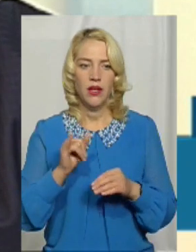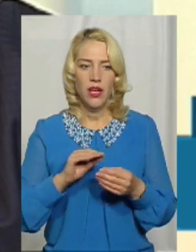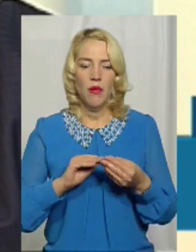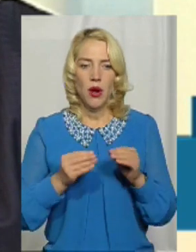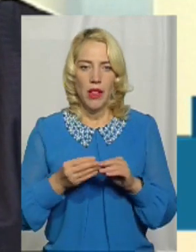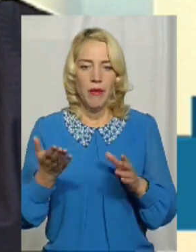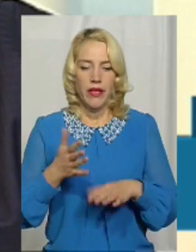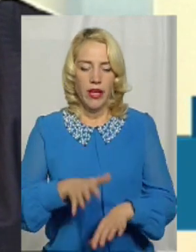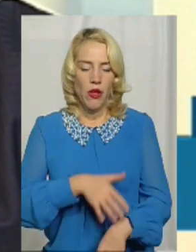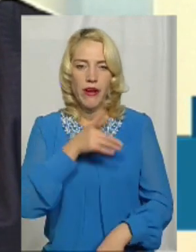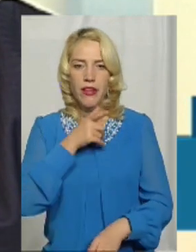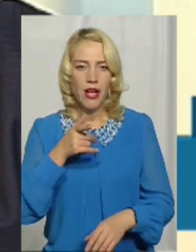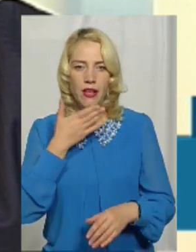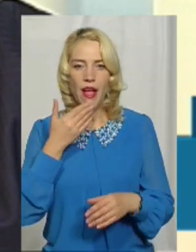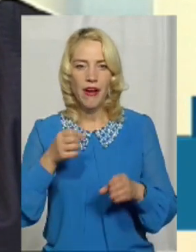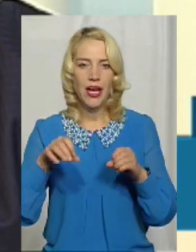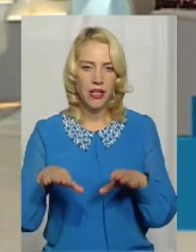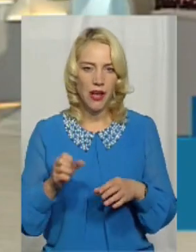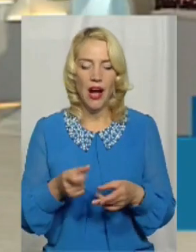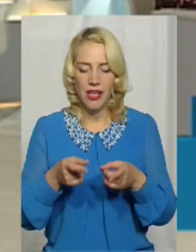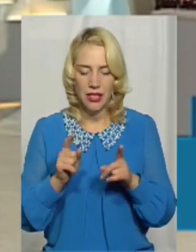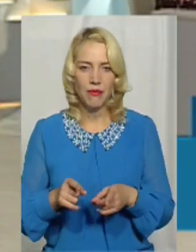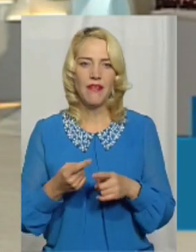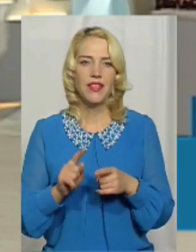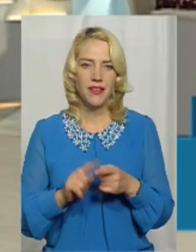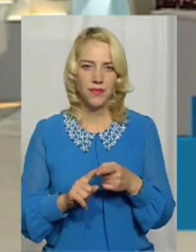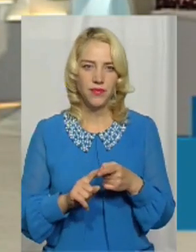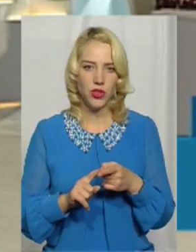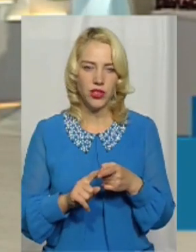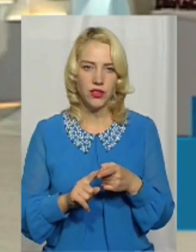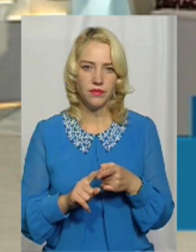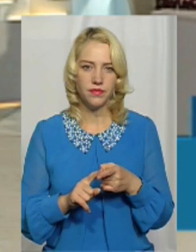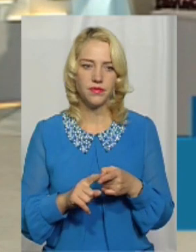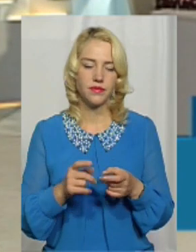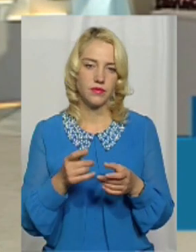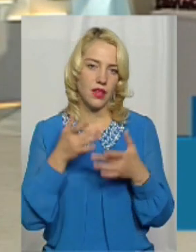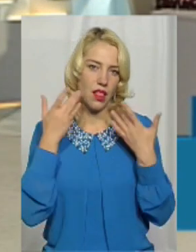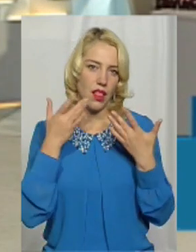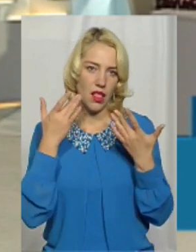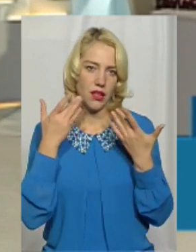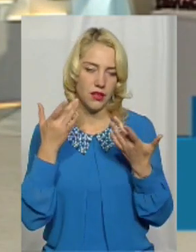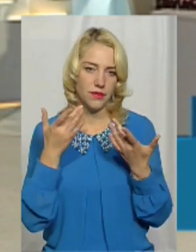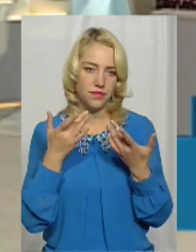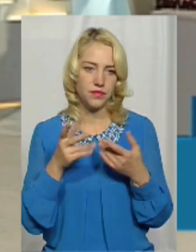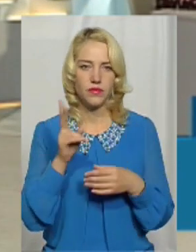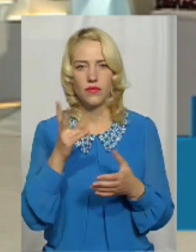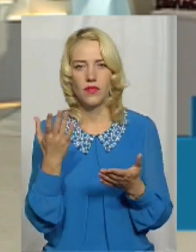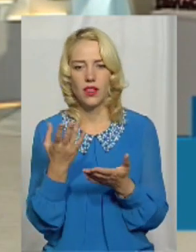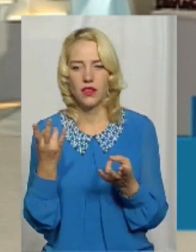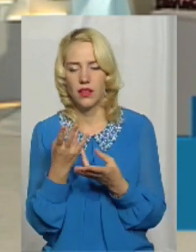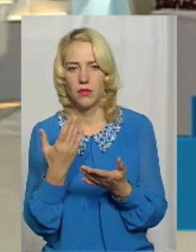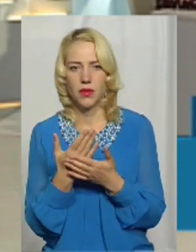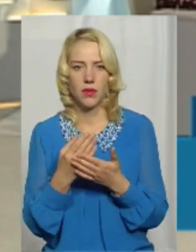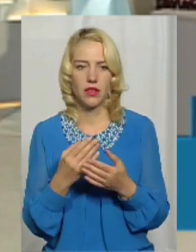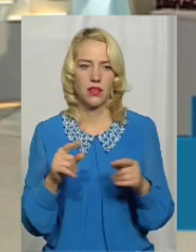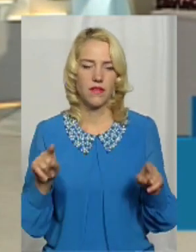проблеми, які вони довгий час не вирішують, а насправді вони досить такі легкі. Ось, комусь треба